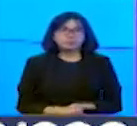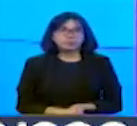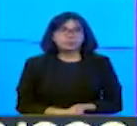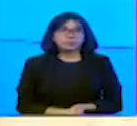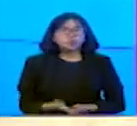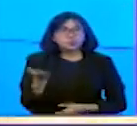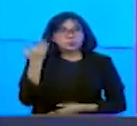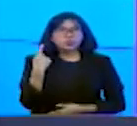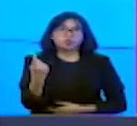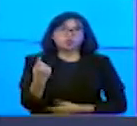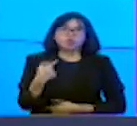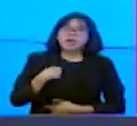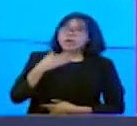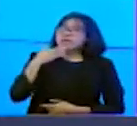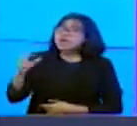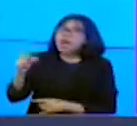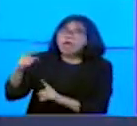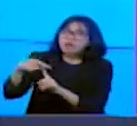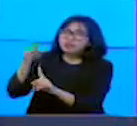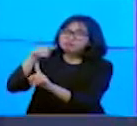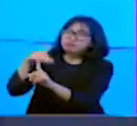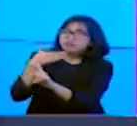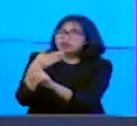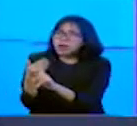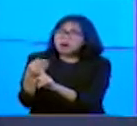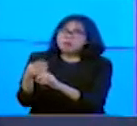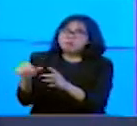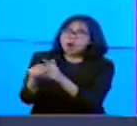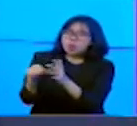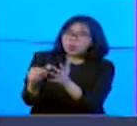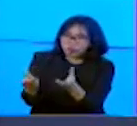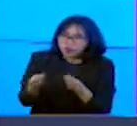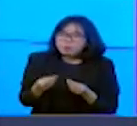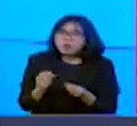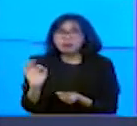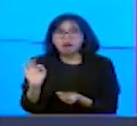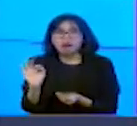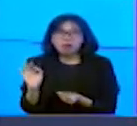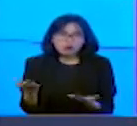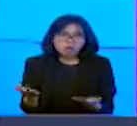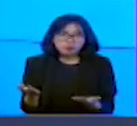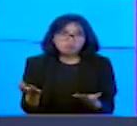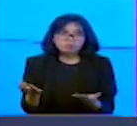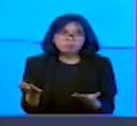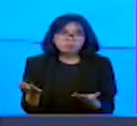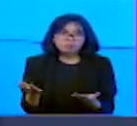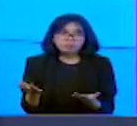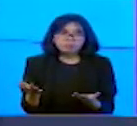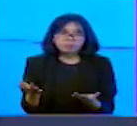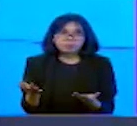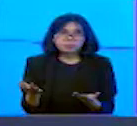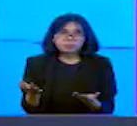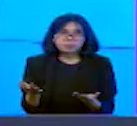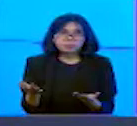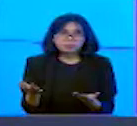Pernah juga saya tanya sama RT-nya gitu kan. Saya tanya langsung sama RT-nya, RT, saya nggak